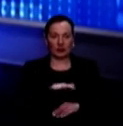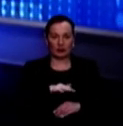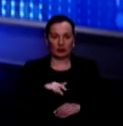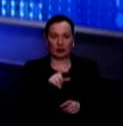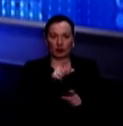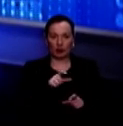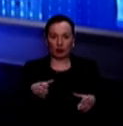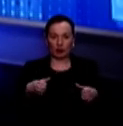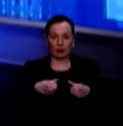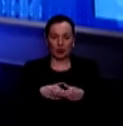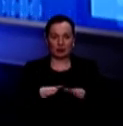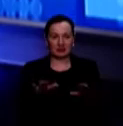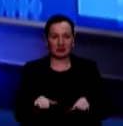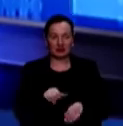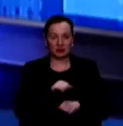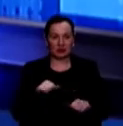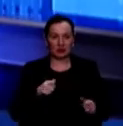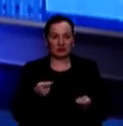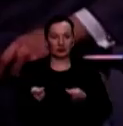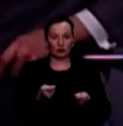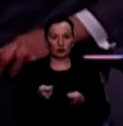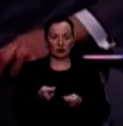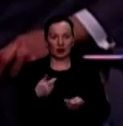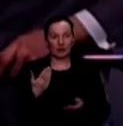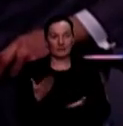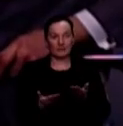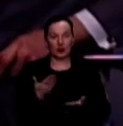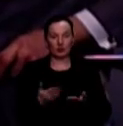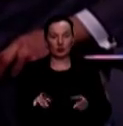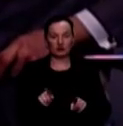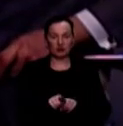територіальні громади місцевого самоврядування. І, мабуть, все-таки вони